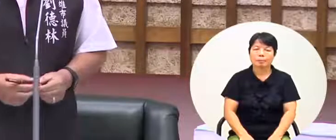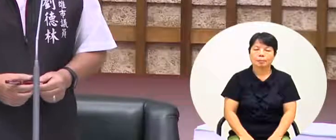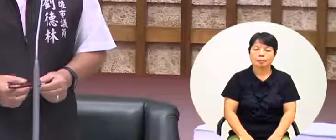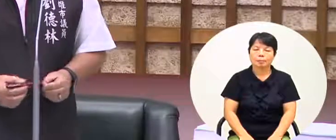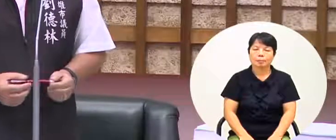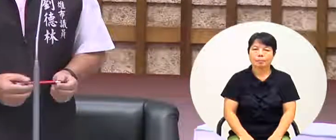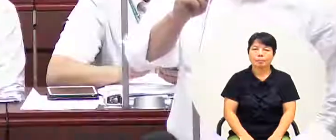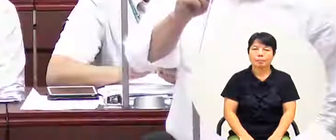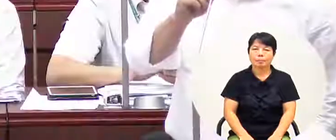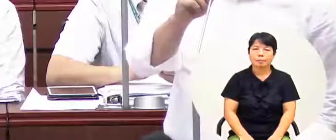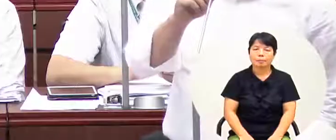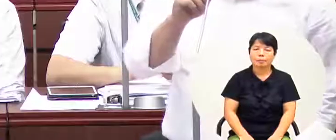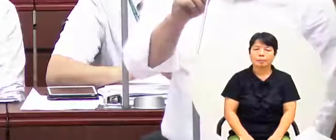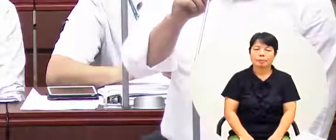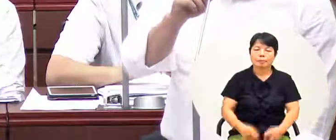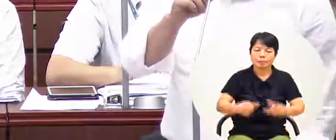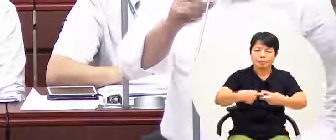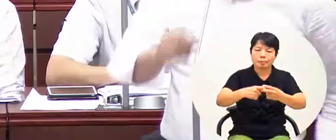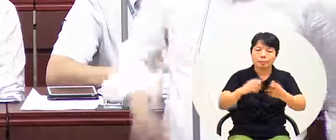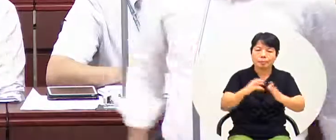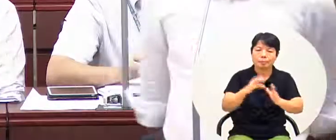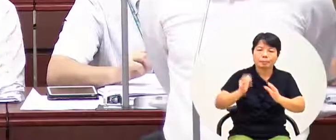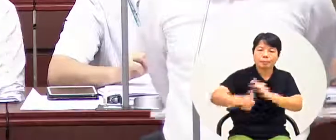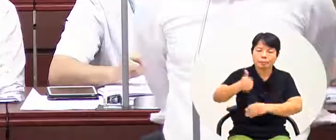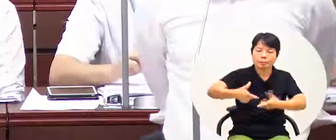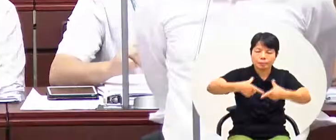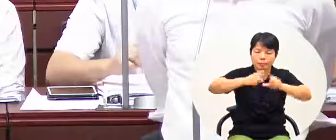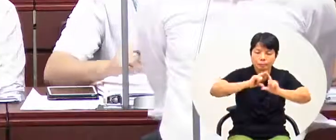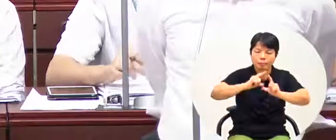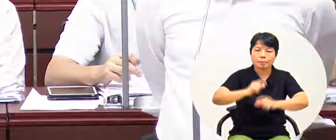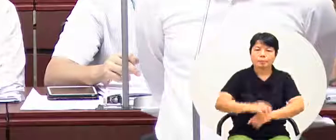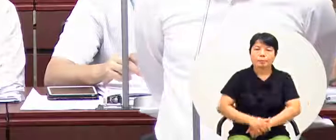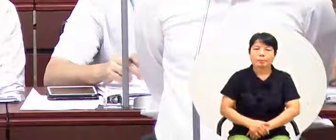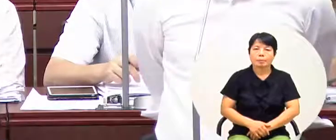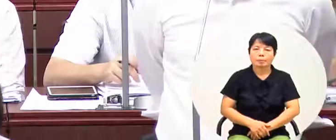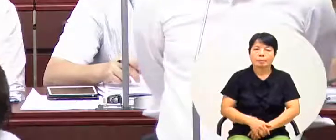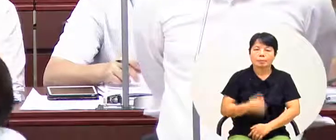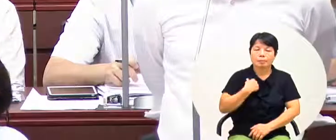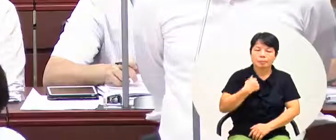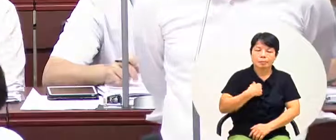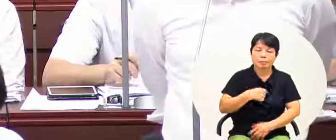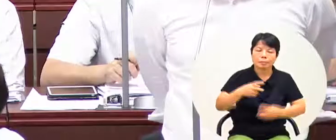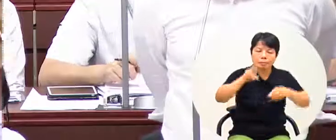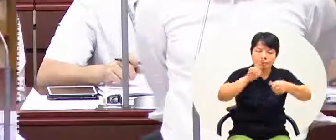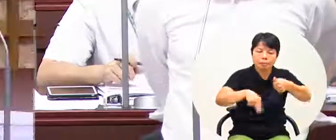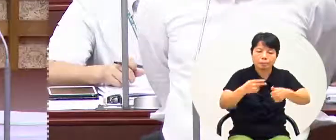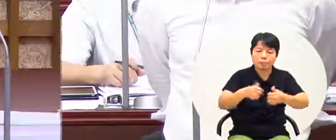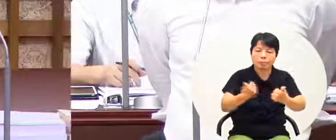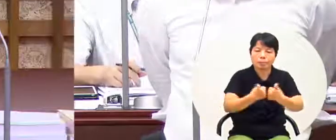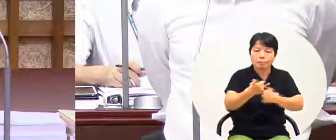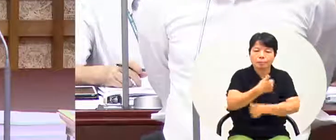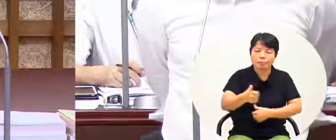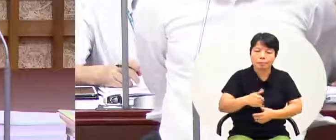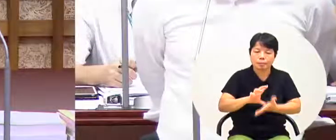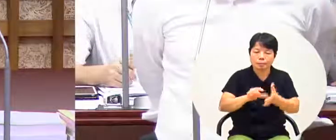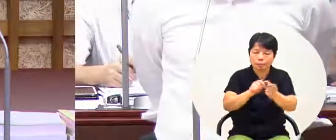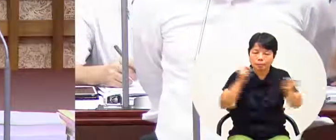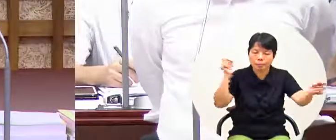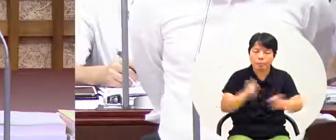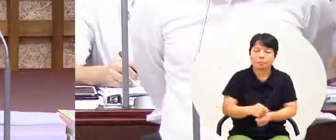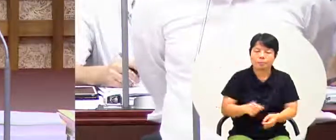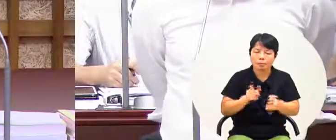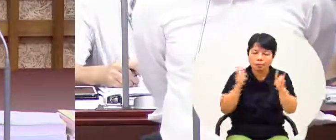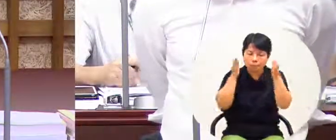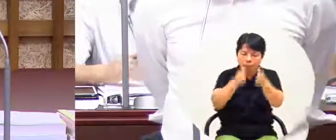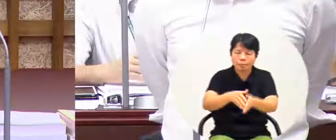长请答复。 谢谢主席，谢谢刘议员。那我们知道刘议员其实长期非常关心凤山的发展，也包含说关心